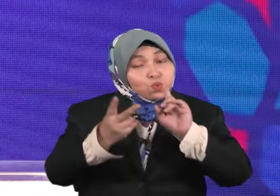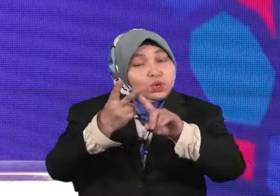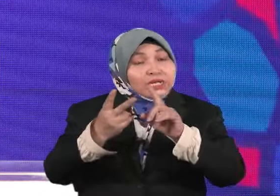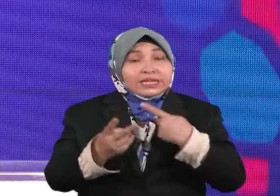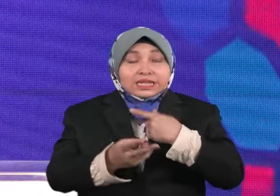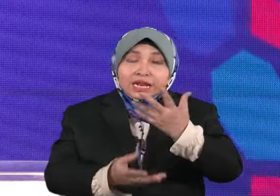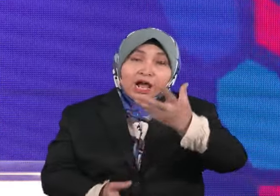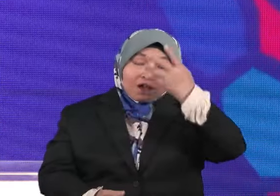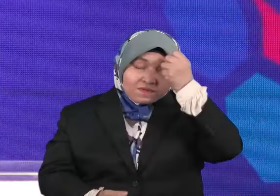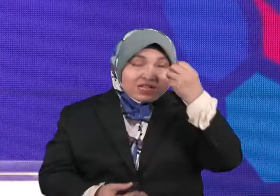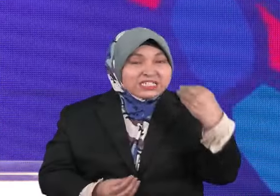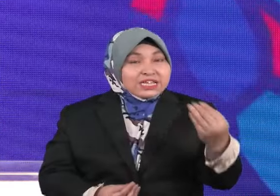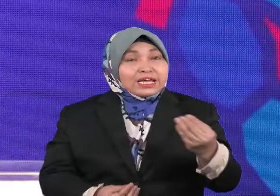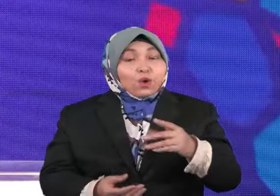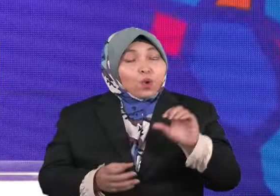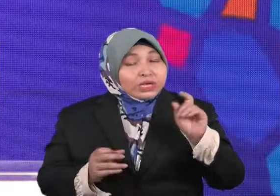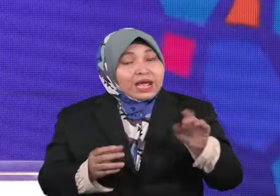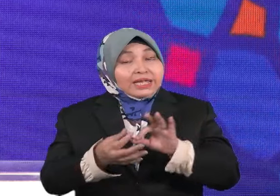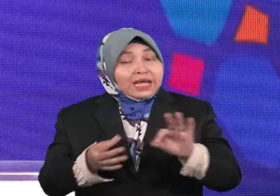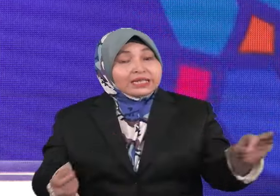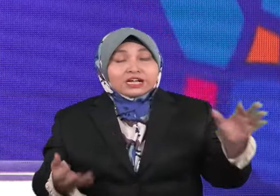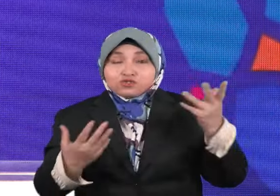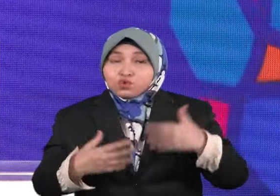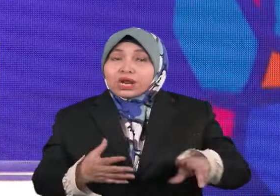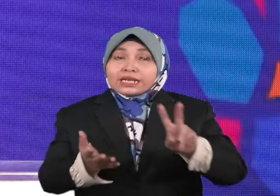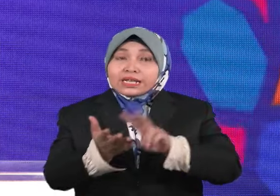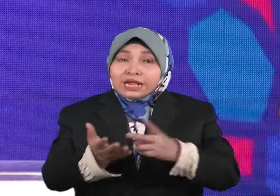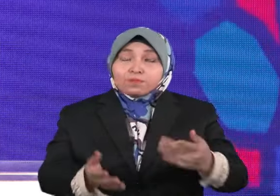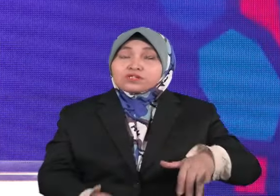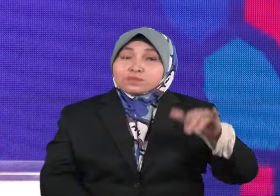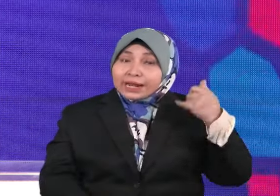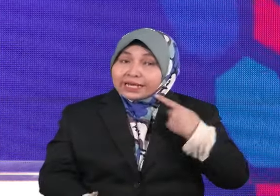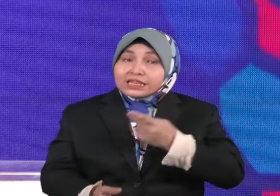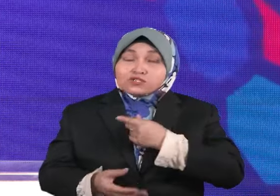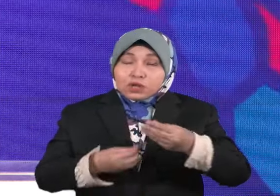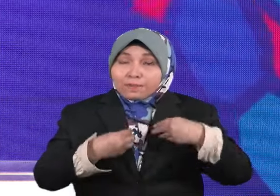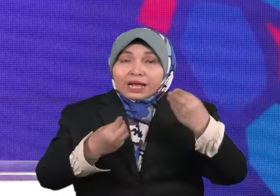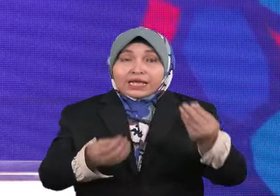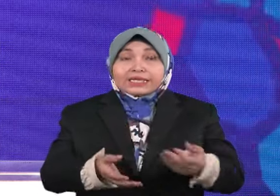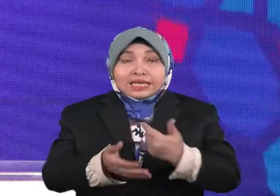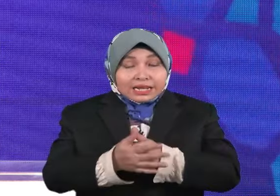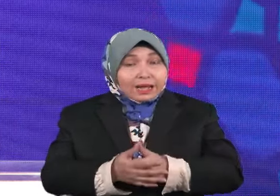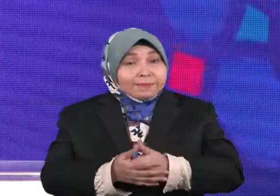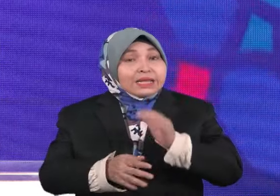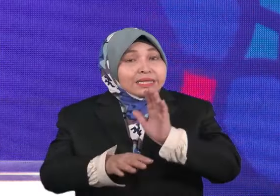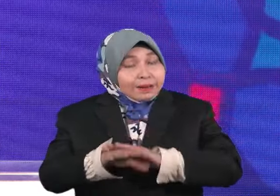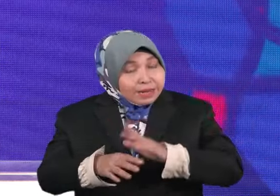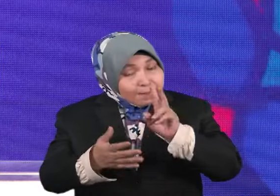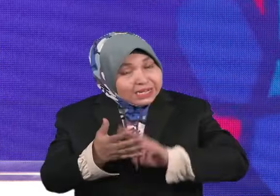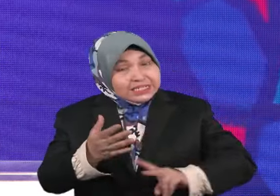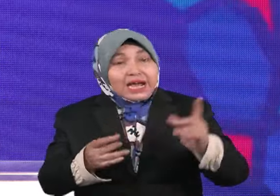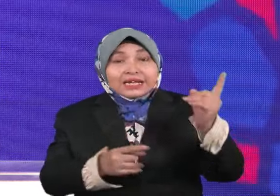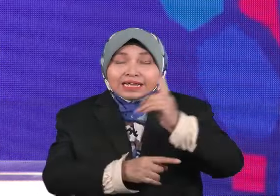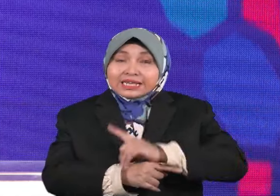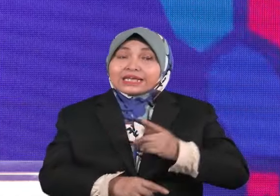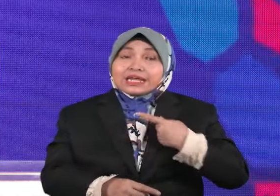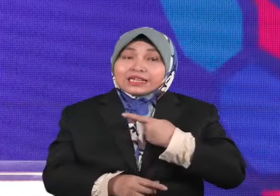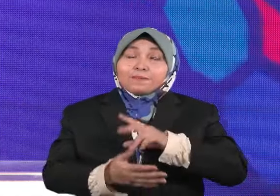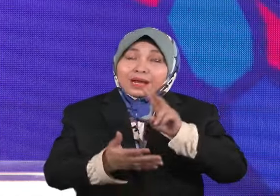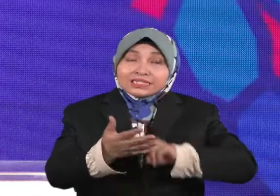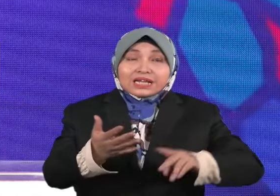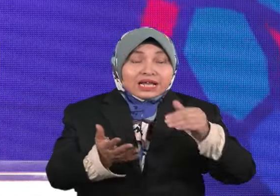hafal sedikit ayat ini. Okey, ayat yang dah ditadabbur semalam pun kita dah bagi juga gambaran awal ayat ni dibaca, dan hari ini pula kita